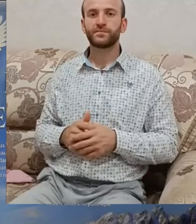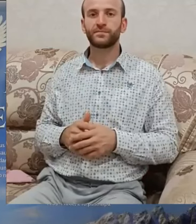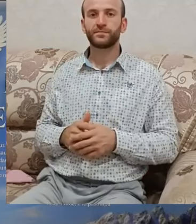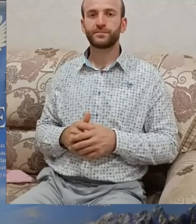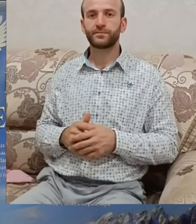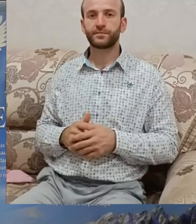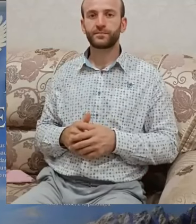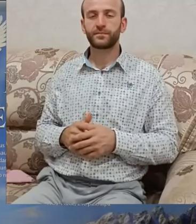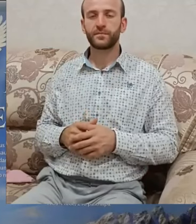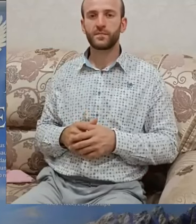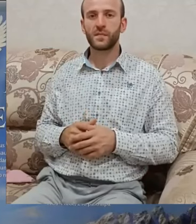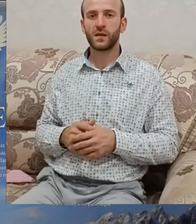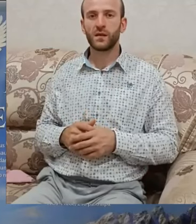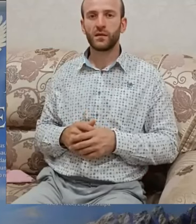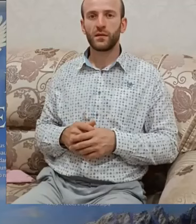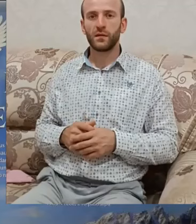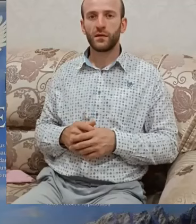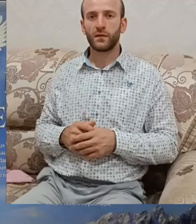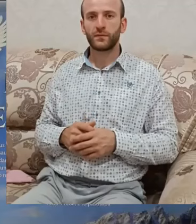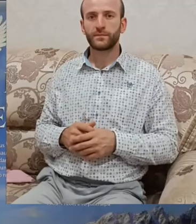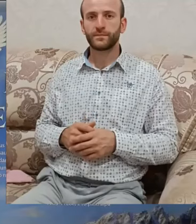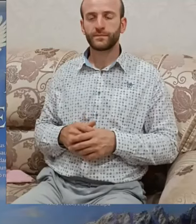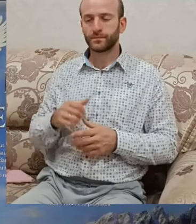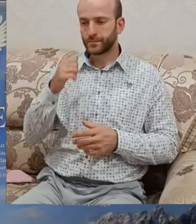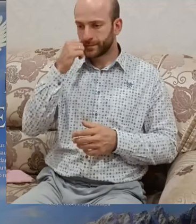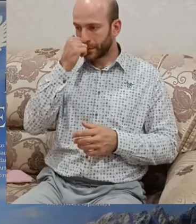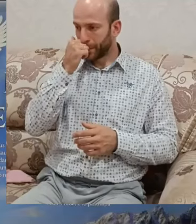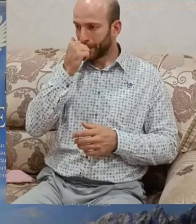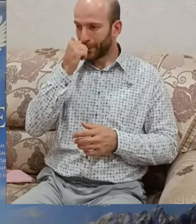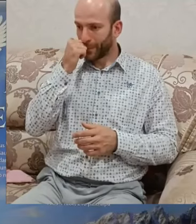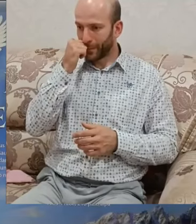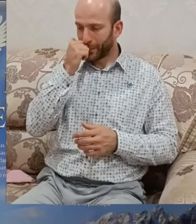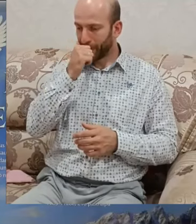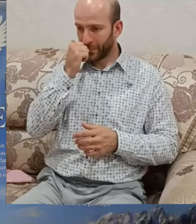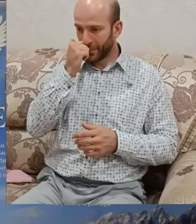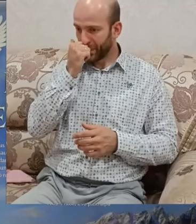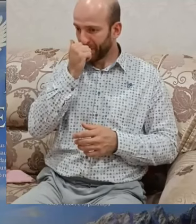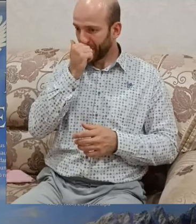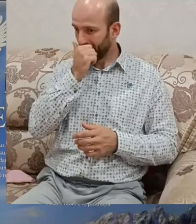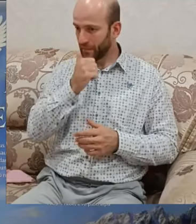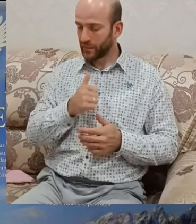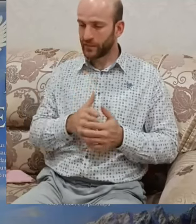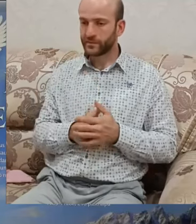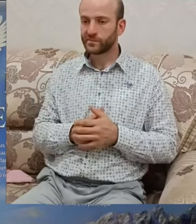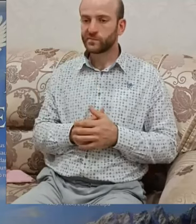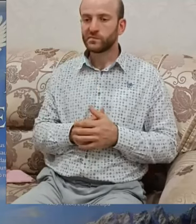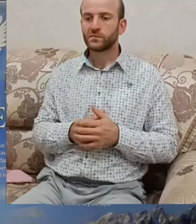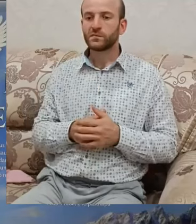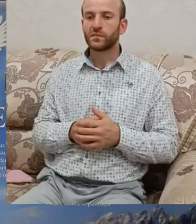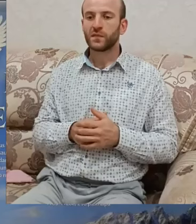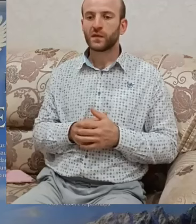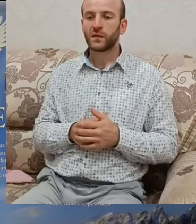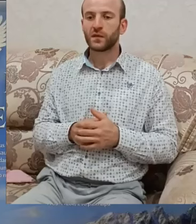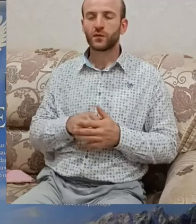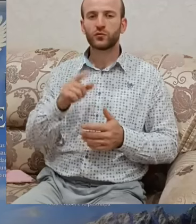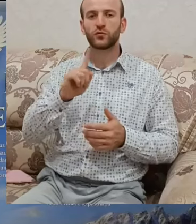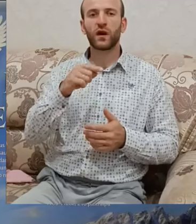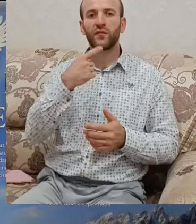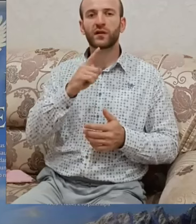pranašas 65 metų 09-19 Что говорит пророк 65